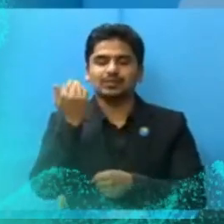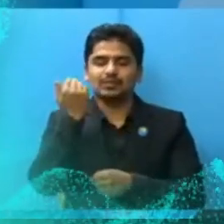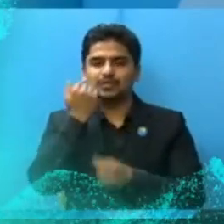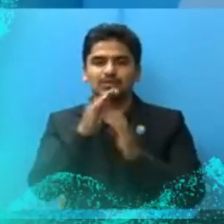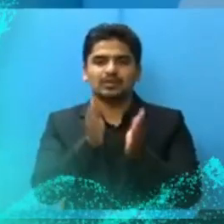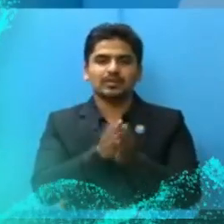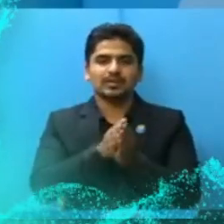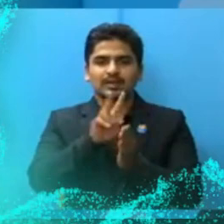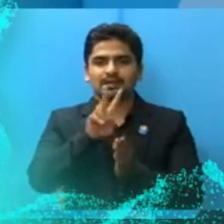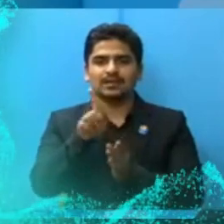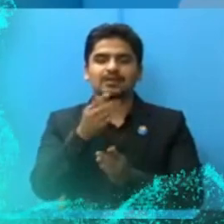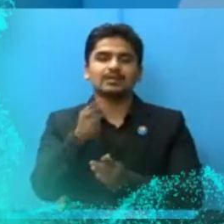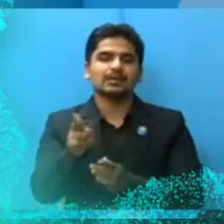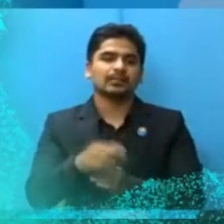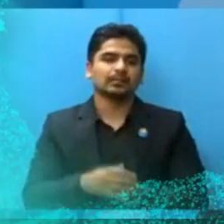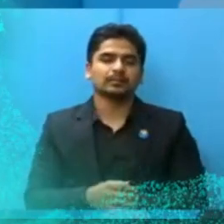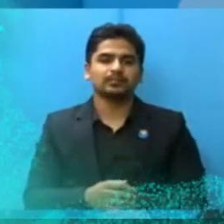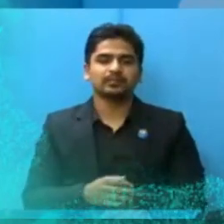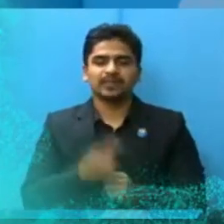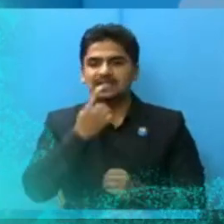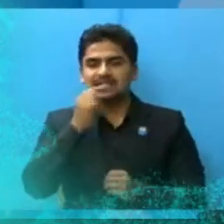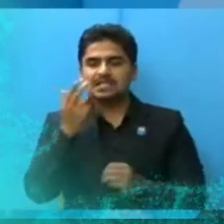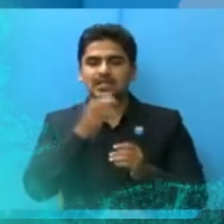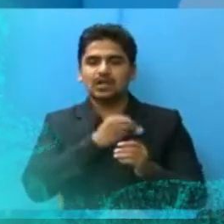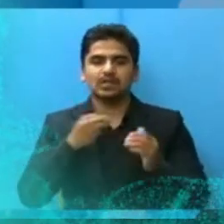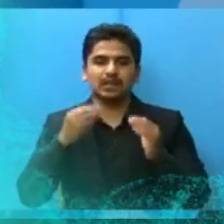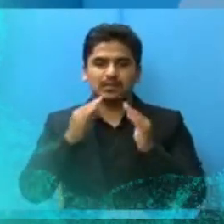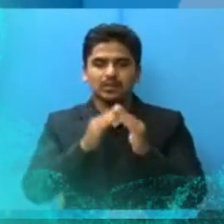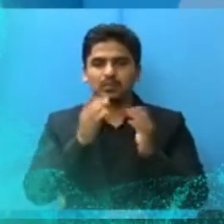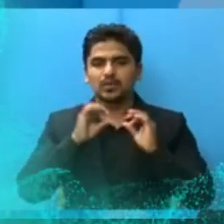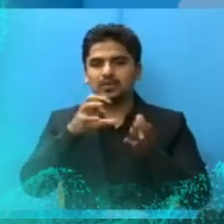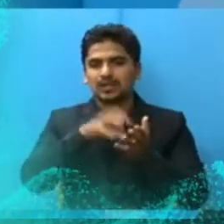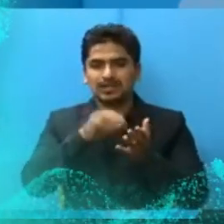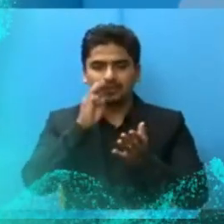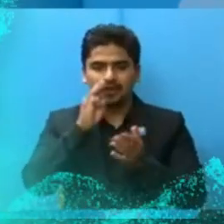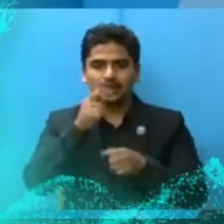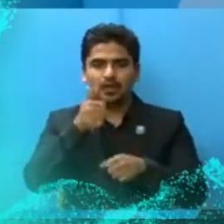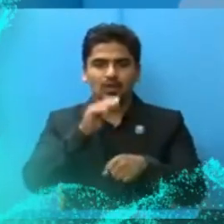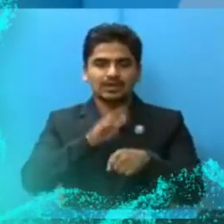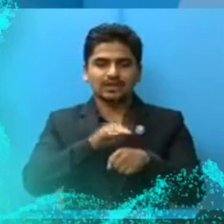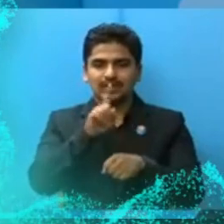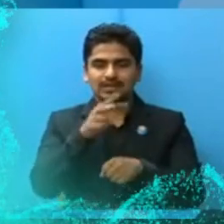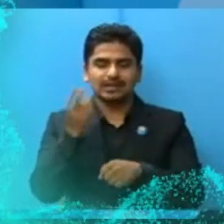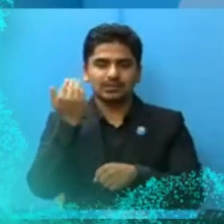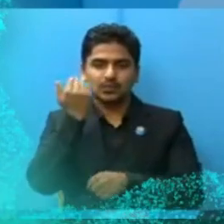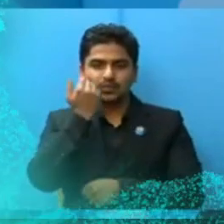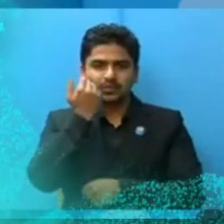जम्मा 21 जना। सेती अस्पताल प्रयोगशाला में अछाम को एक जना